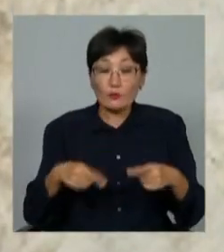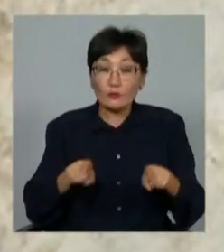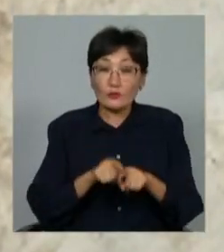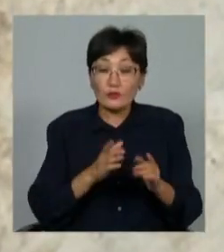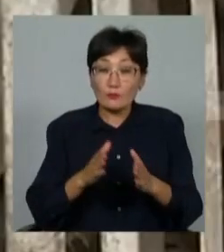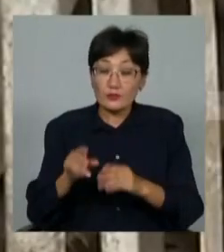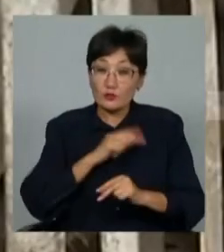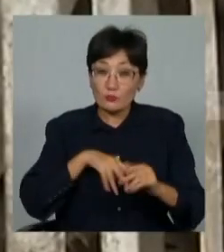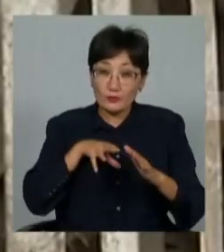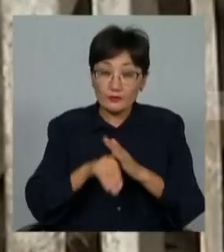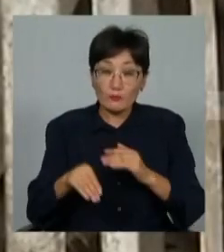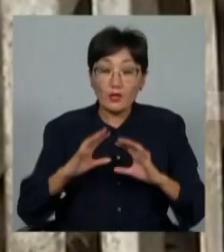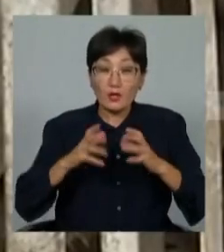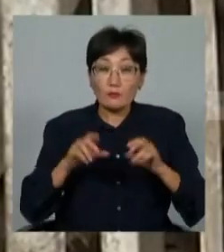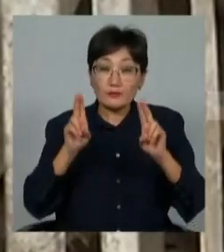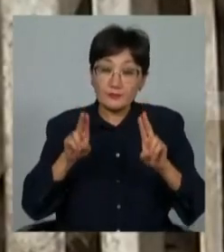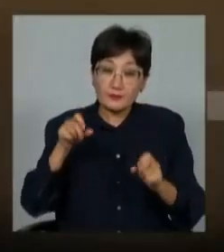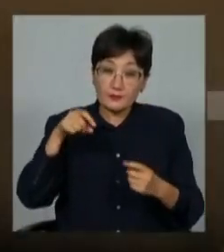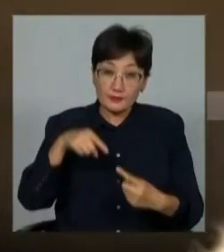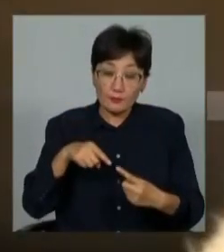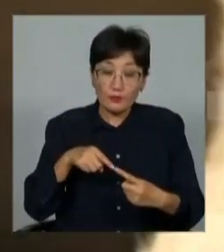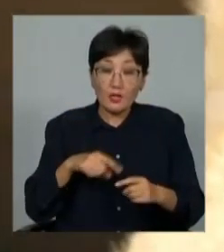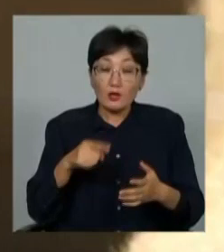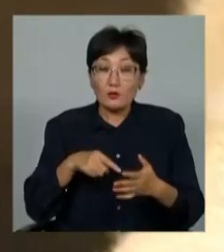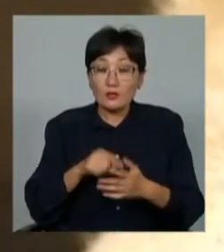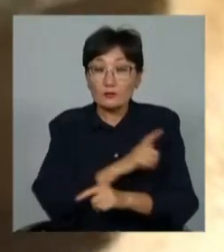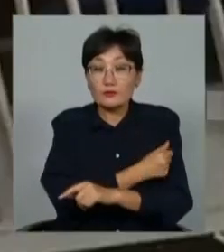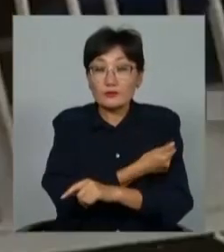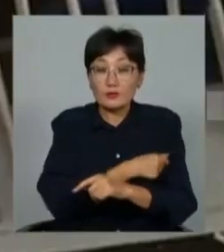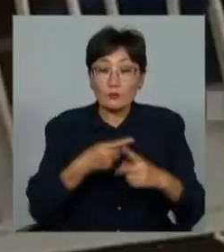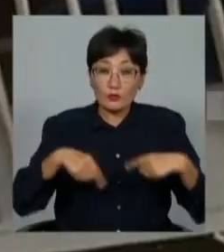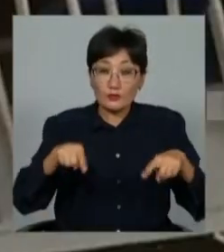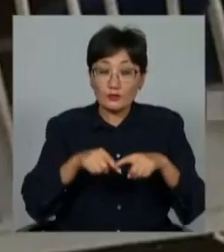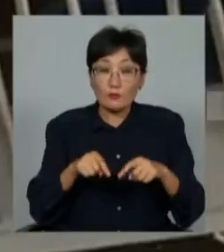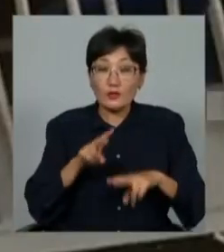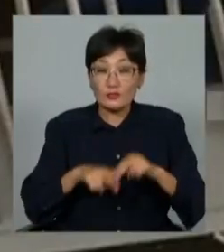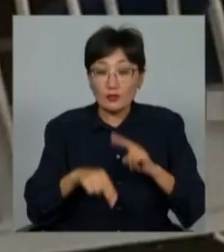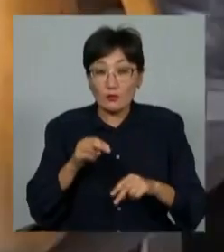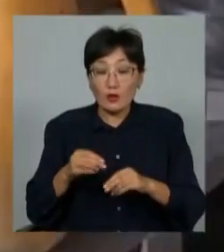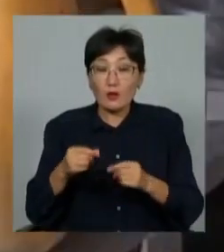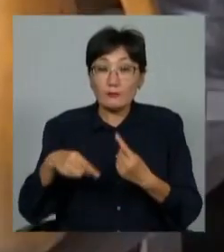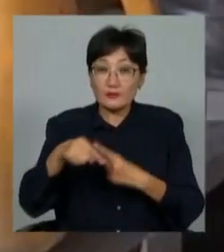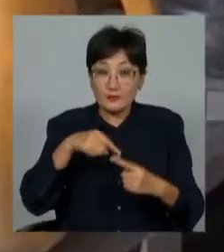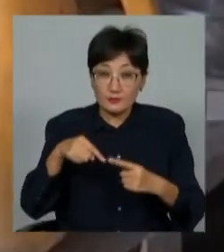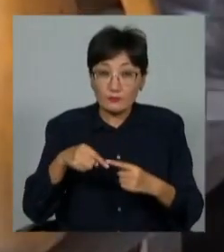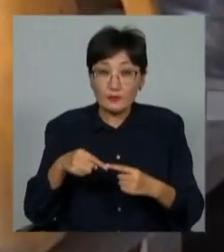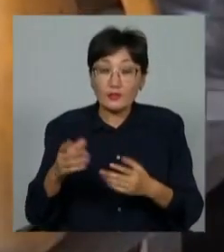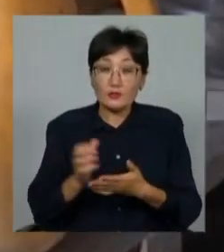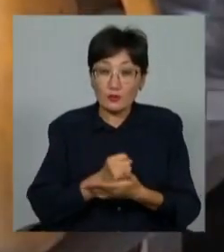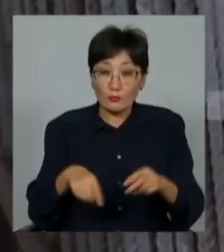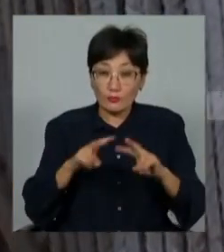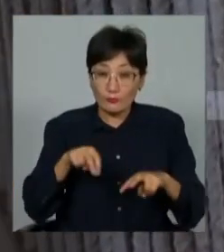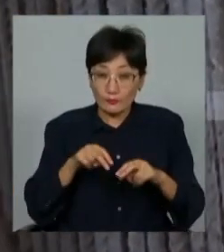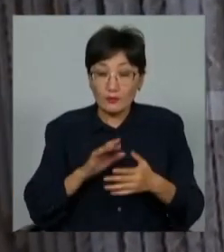реттеу жұмыстары аясында халықаралық стандарттарға сәйкес келетін қалалық ветеринариялық орталықтың құрылысына инвесторлар тартылмақ. Назкен Еркін,